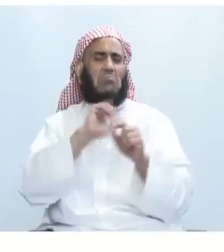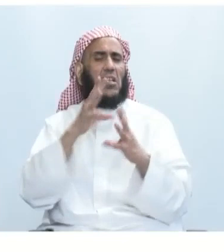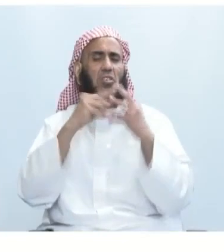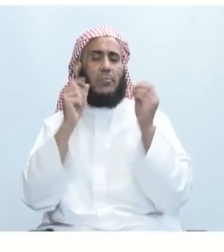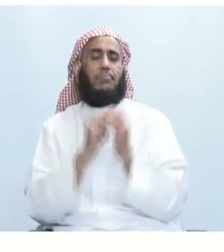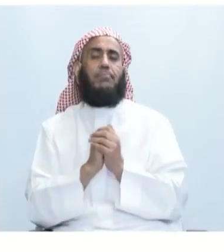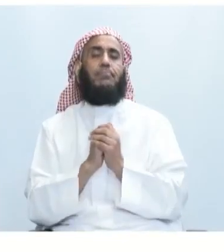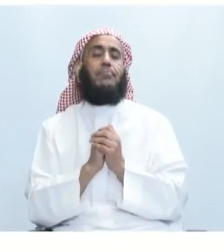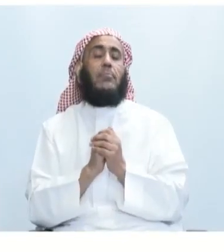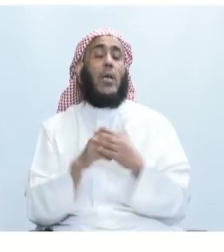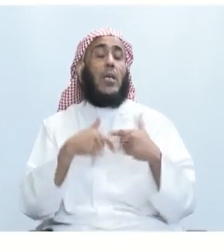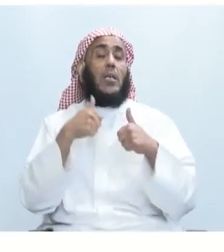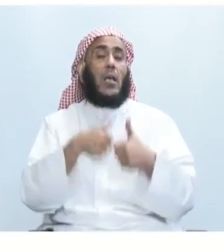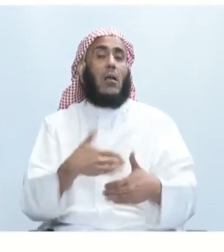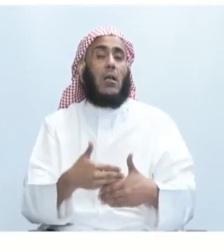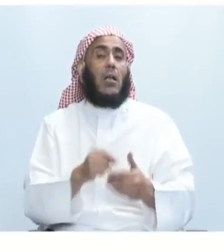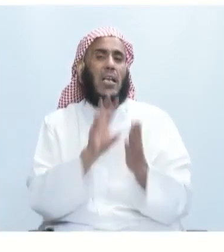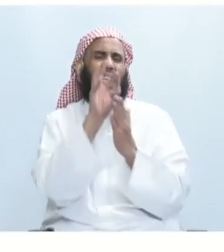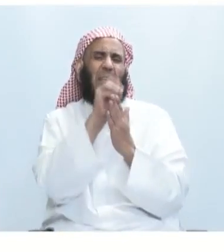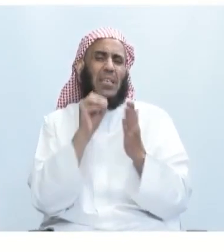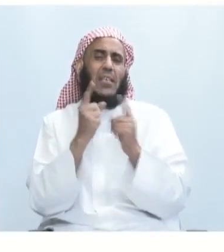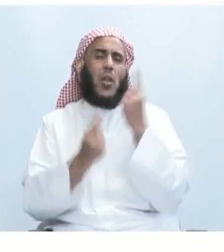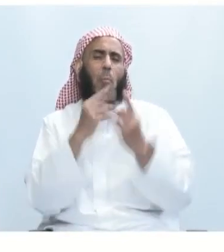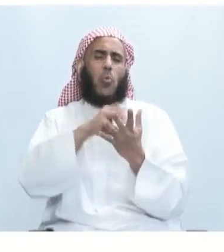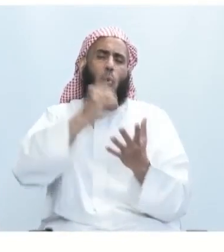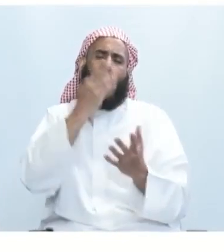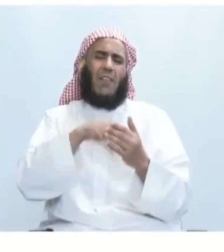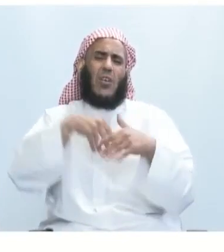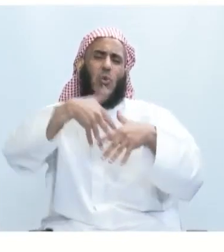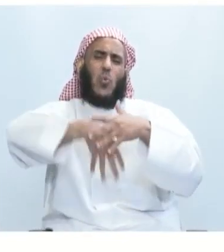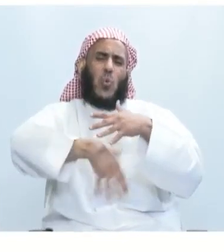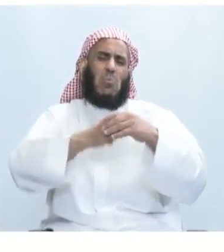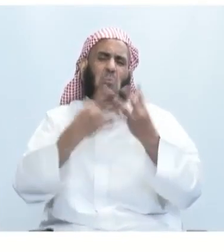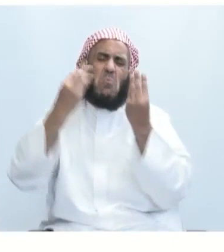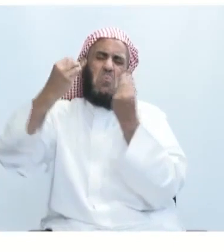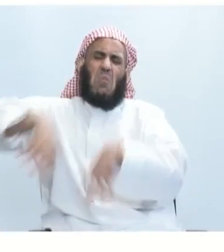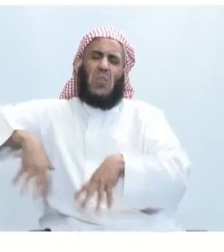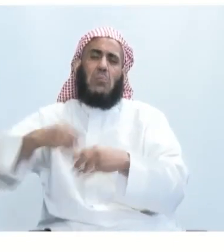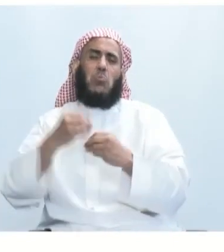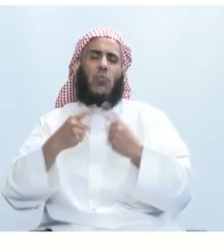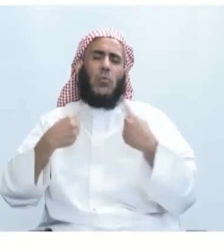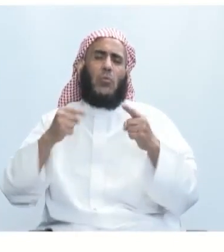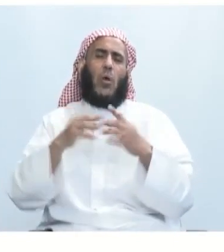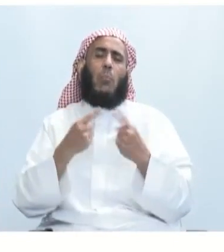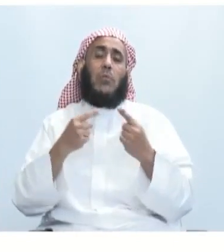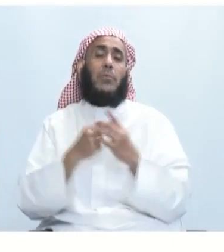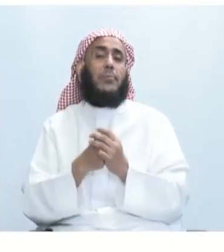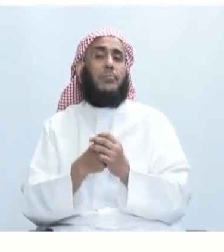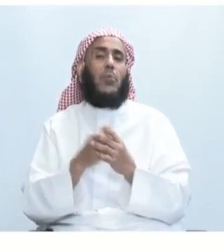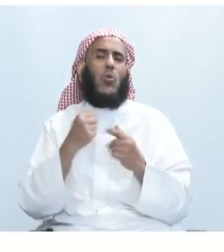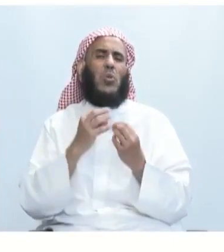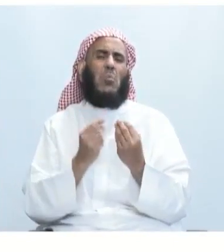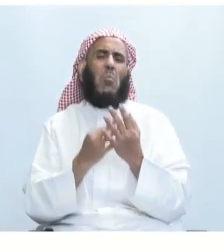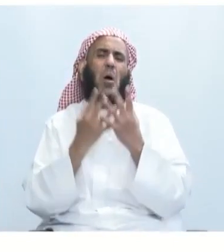النص تكمله هنا ايضا يمتص النبات كميات هائ من الماء عن طريق جذوره في التربه ولكنه يفقد اغلب هذه الكميات بصفه تكاد مستمره حيث